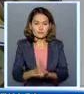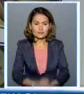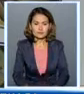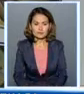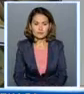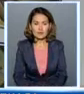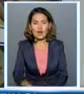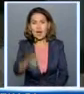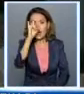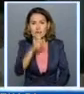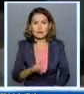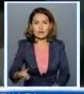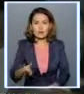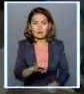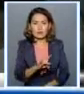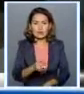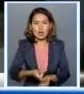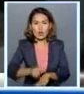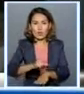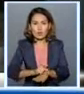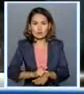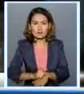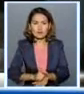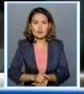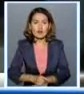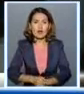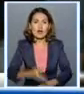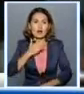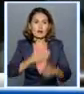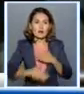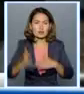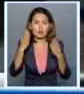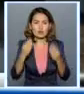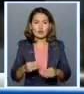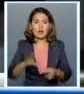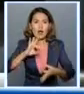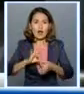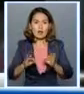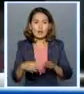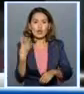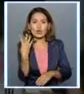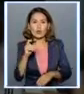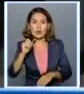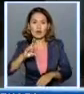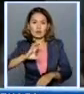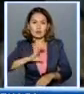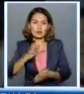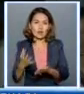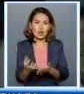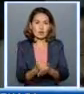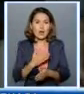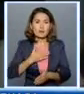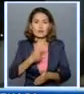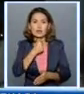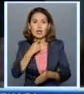үшін өте қуанышты күн. Қазақстан олимпиадада 4 алтын медаль иеленіп отыр. Соның жерлестеріміз үшеуін алып